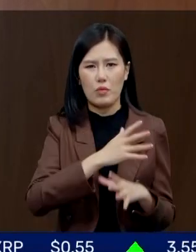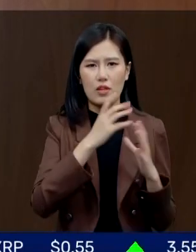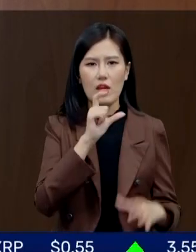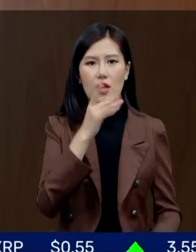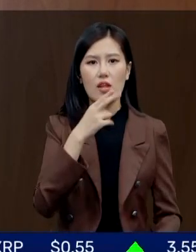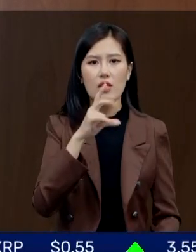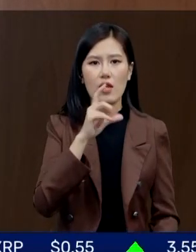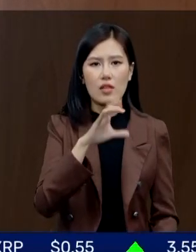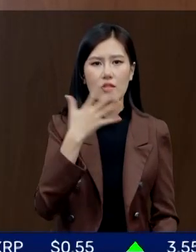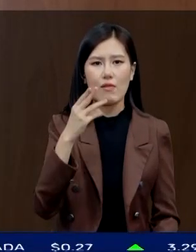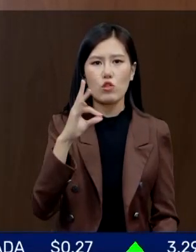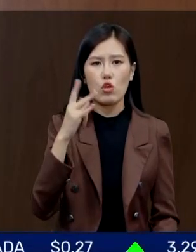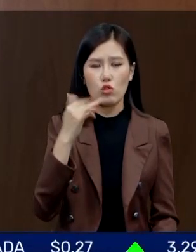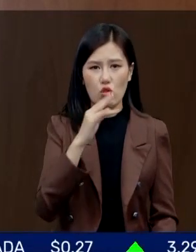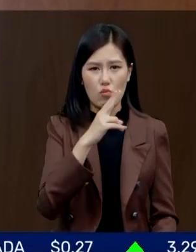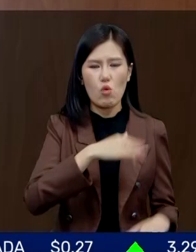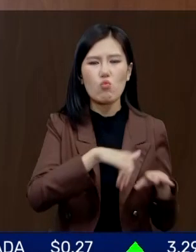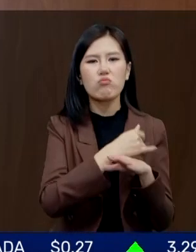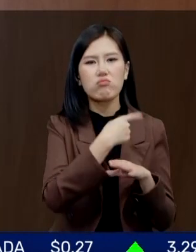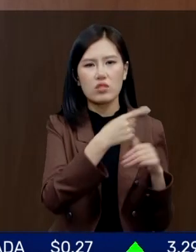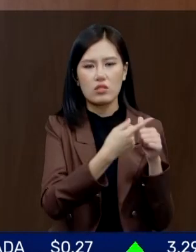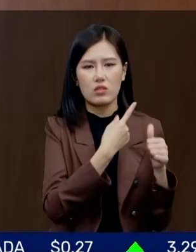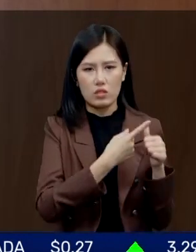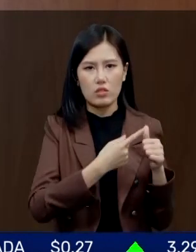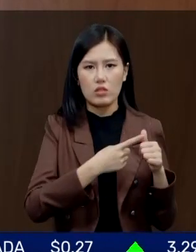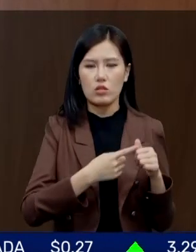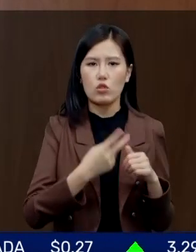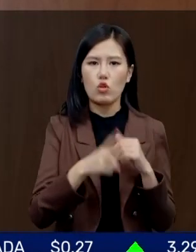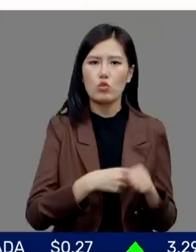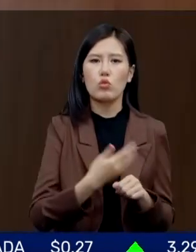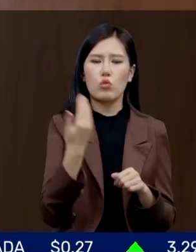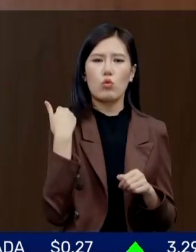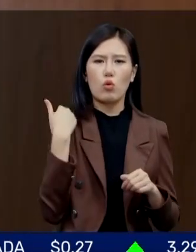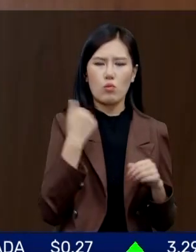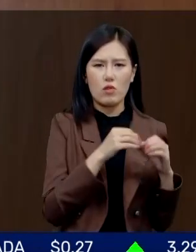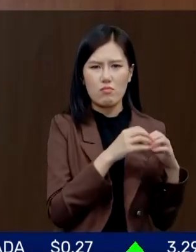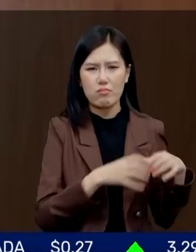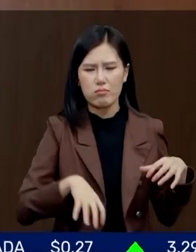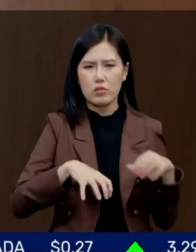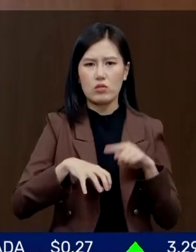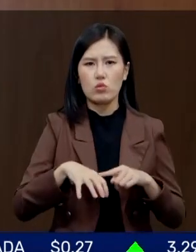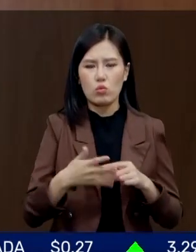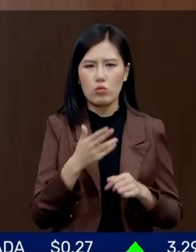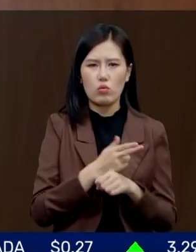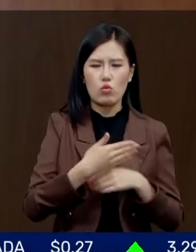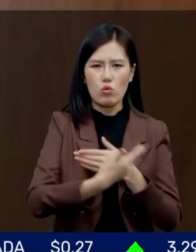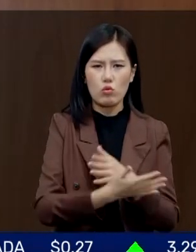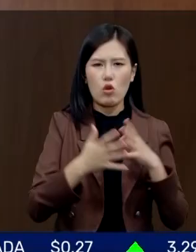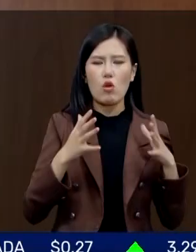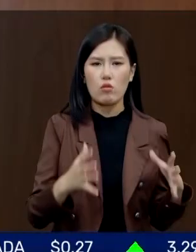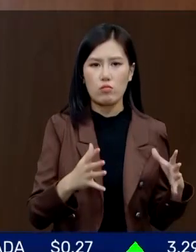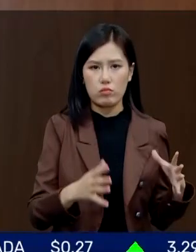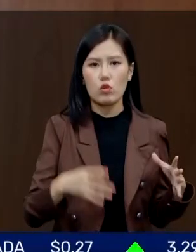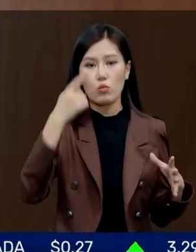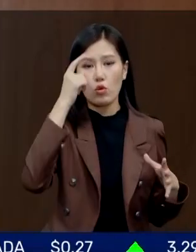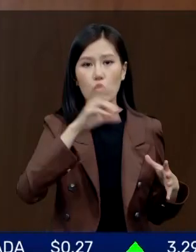штэ. За, өнөөдрөөс 2 жилийн өмнө тэргээд баг том студидтэй болсон юмсан. Иргэд төрийн өмчөд компаниуд тэдний орлого